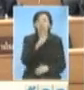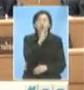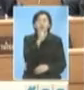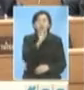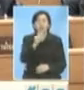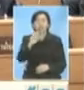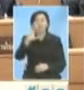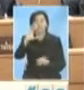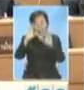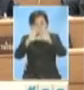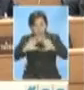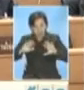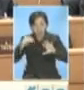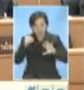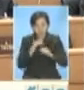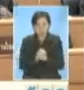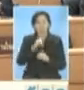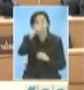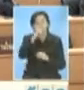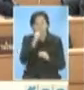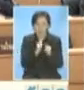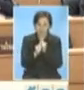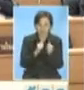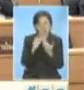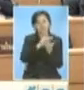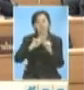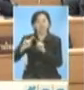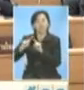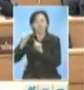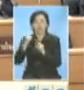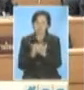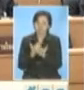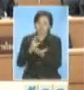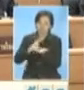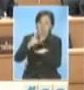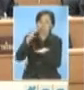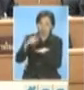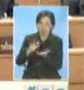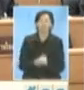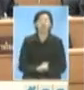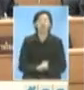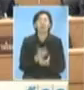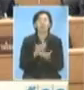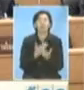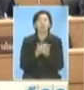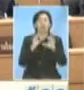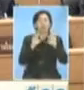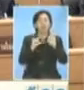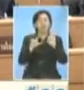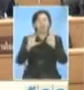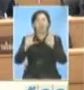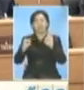กิดขึ้นมีต่างประเทศเข้ามาลงทุนในประเทศไทยจะได้แข็งแรงสู้เขาได้ตั้งงบประมาณไว้9ล้าน5แสนบ